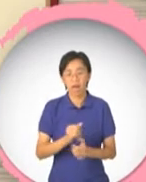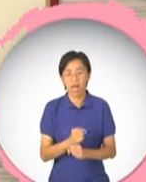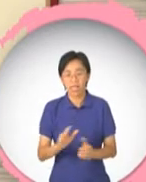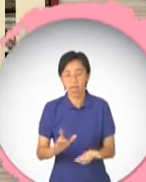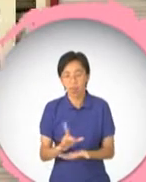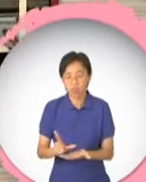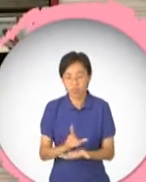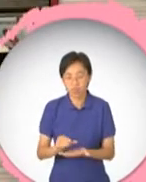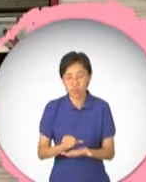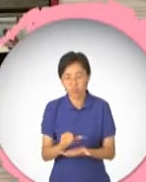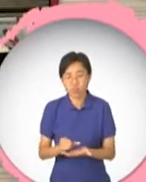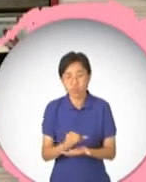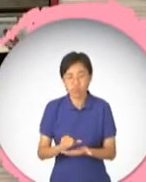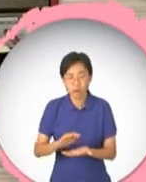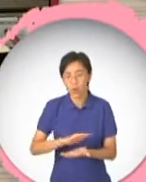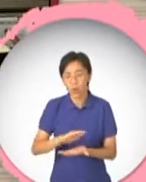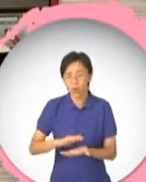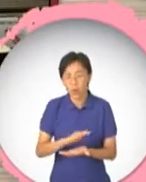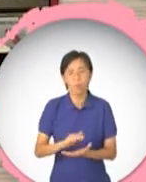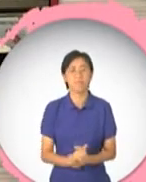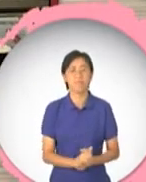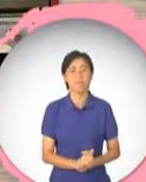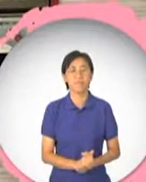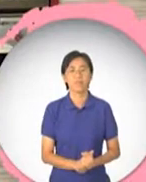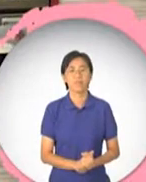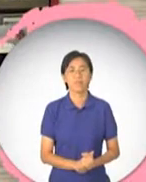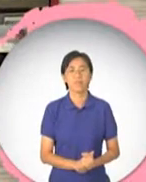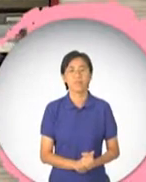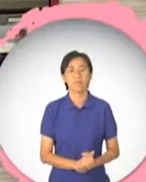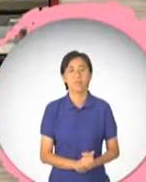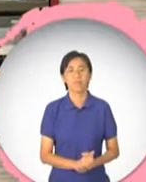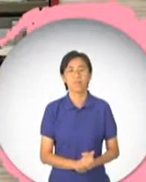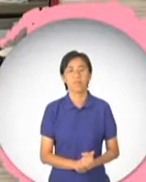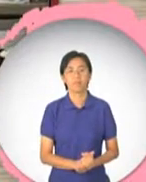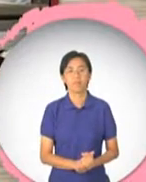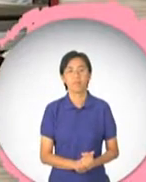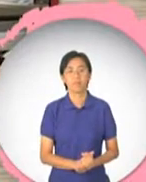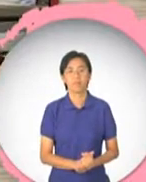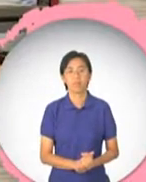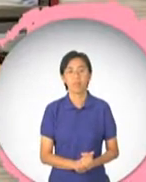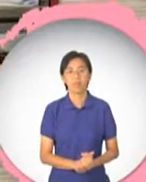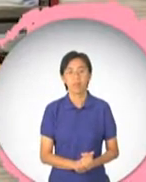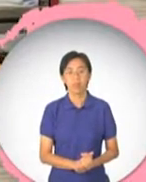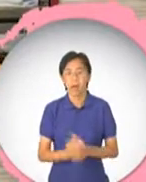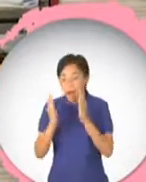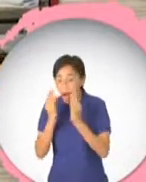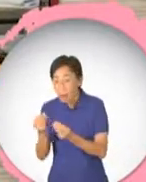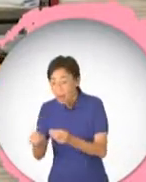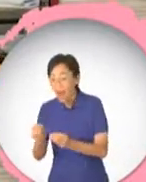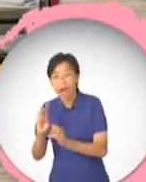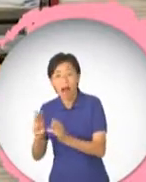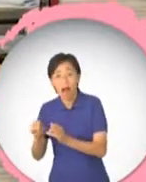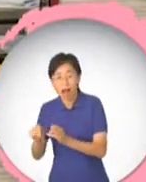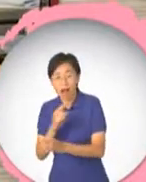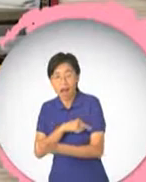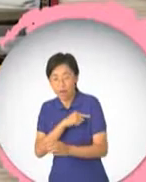ชันตัด ค่ะทีนี้เรามาดูการคลึงกลมก่อนนะคะในการคลึงกลมเนี่ยอาจจะต้องใช้แป้งนวลช่วยด้วยนะคะเพราะว่าเพื่อให้